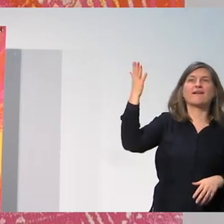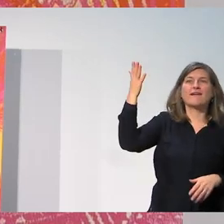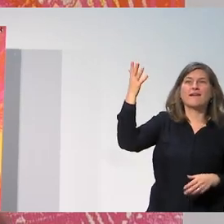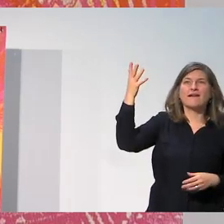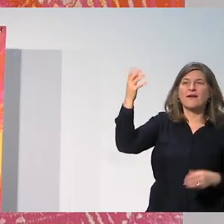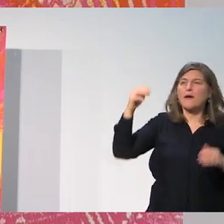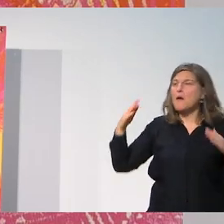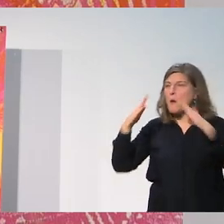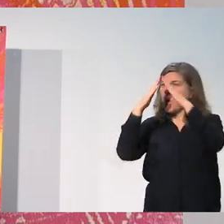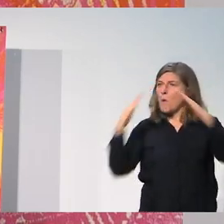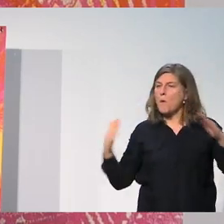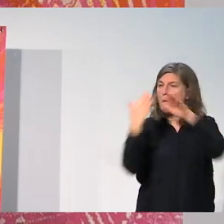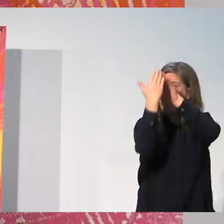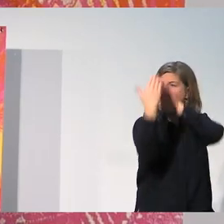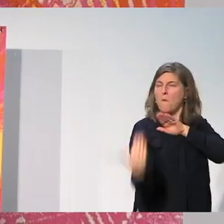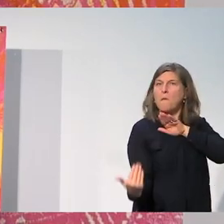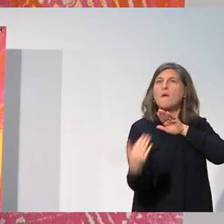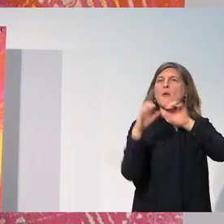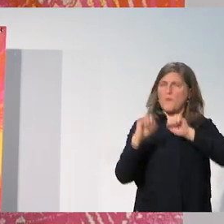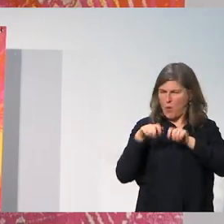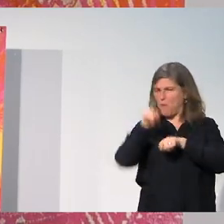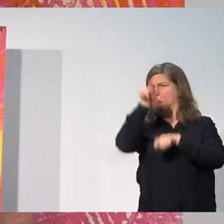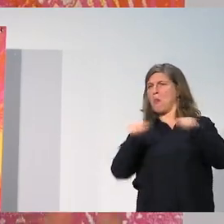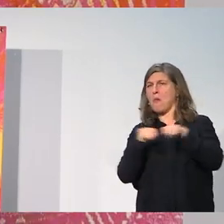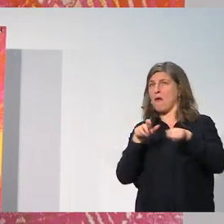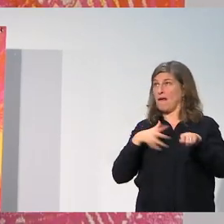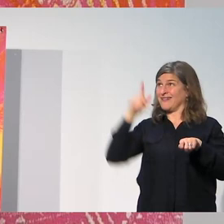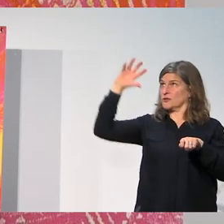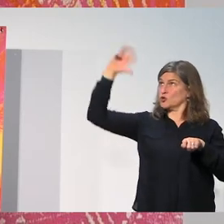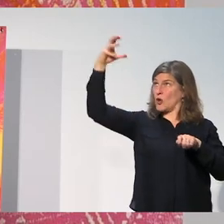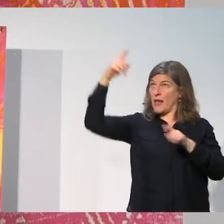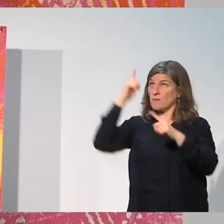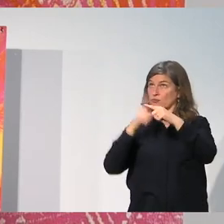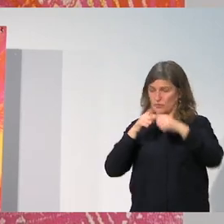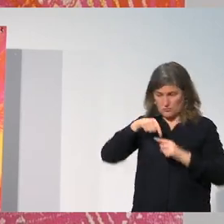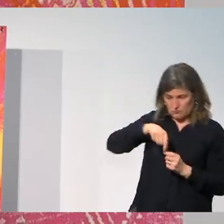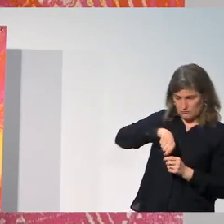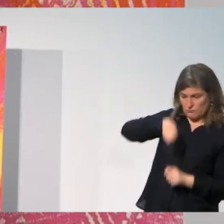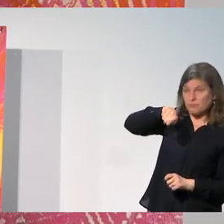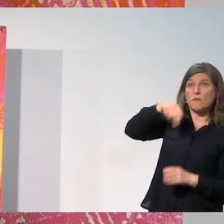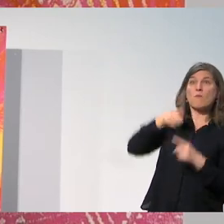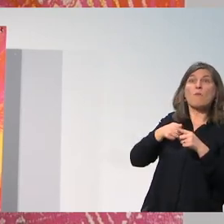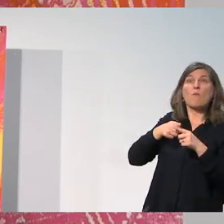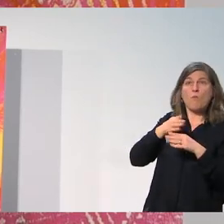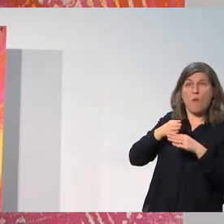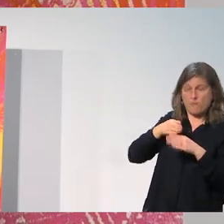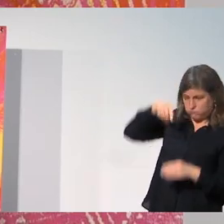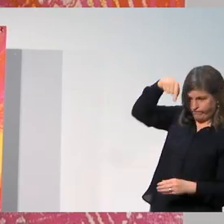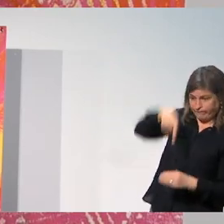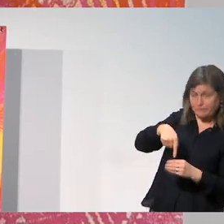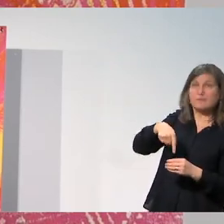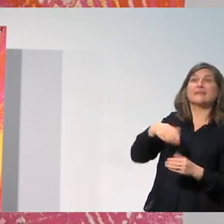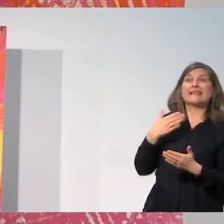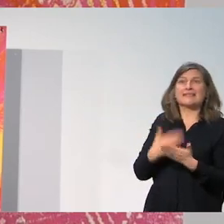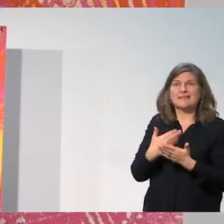des pyramides grâce à l'ombre d'un bâton, qui va permettre de mesurer le temps grâce au cadran solaire. Et donc il montre que ce soleil a permis